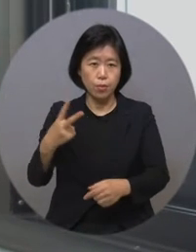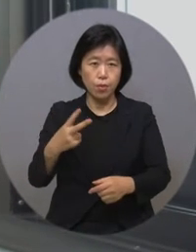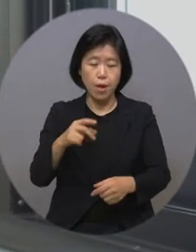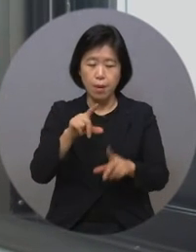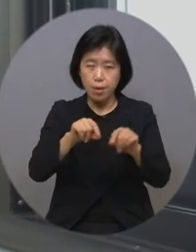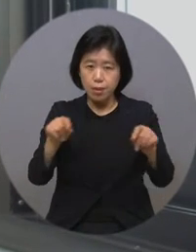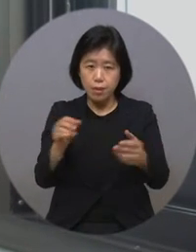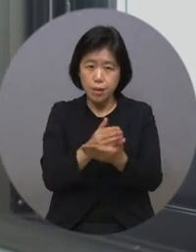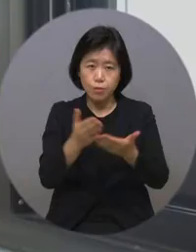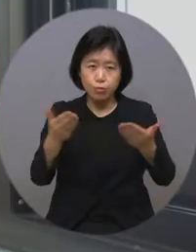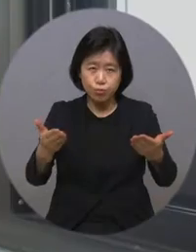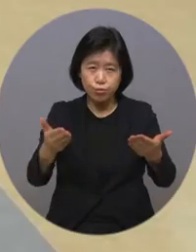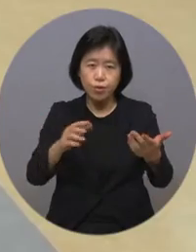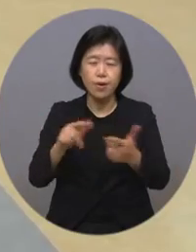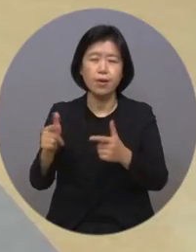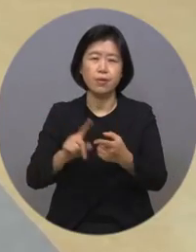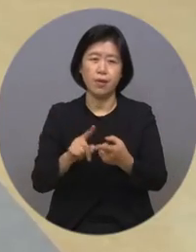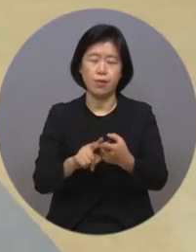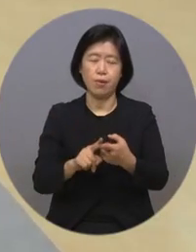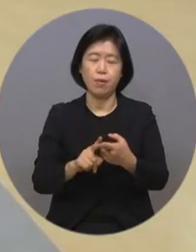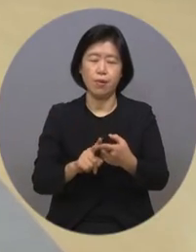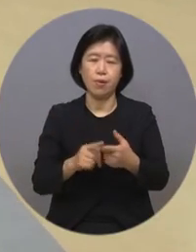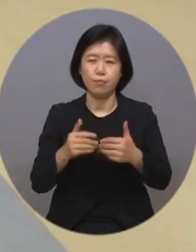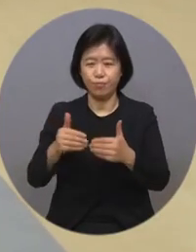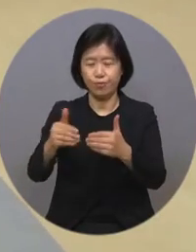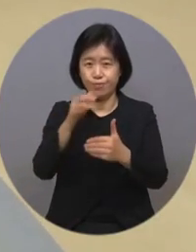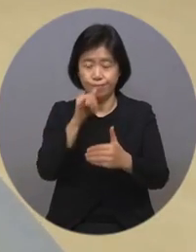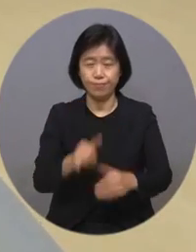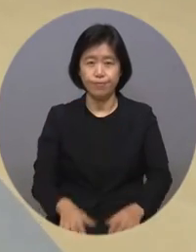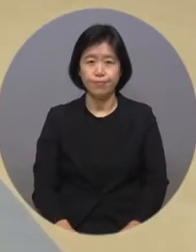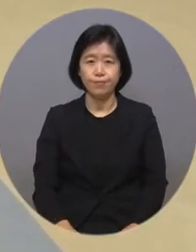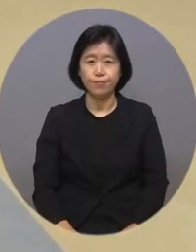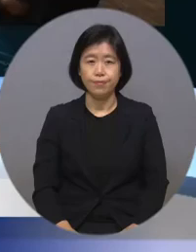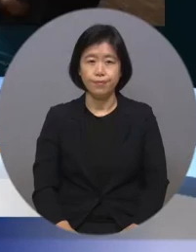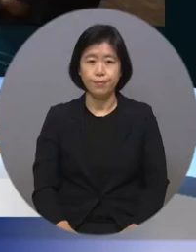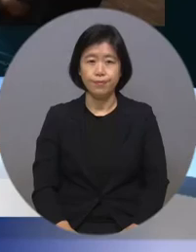나눔 사업 등이 보고되었습니다. 복지TV 뉴스 조은빈입니다.